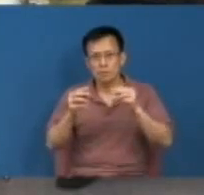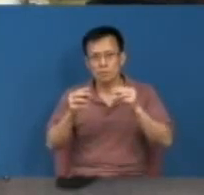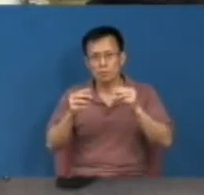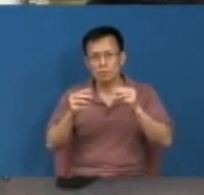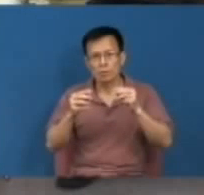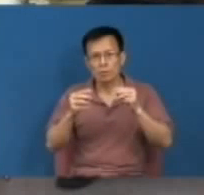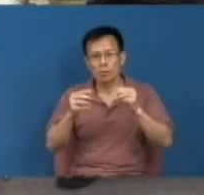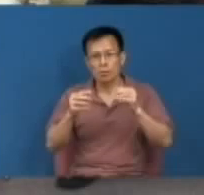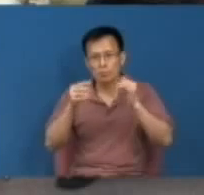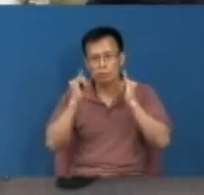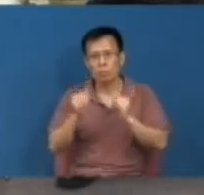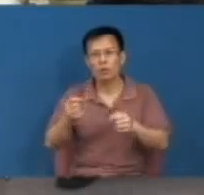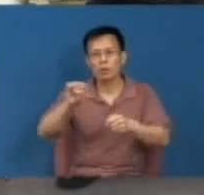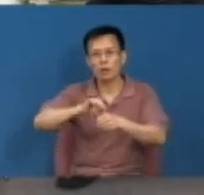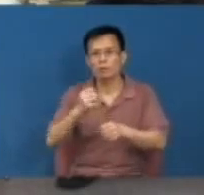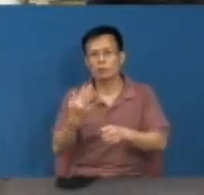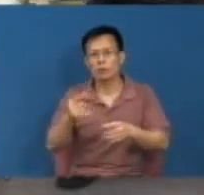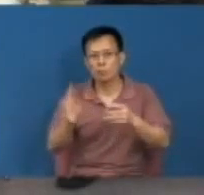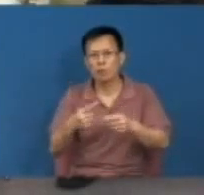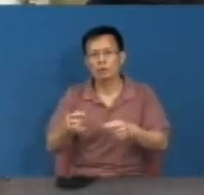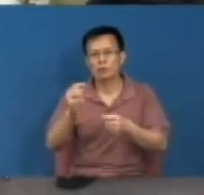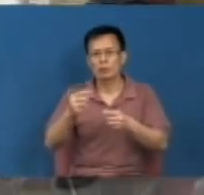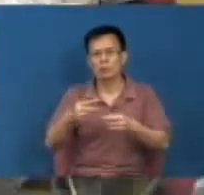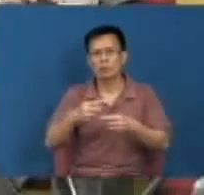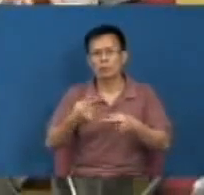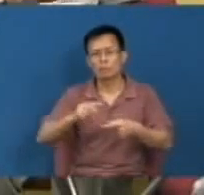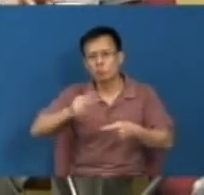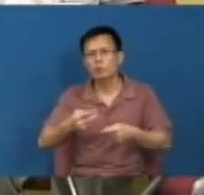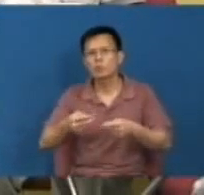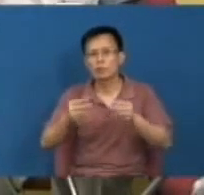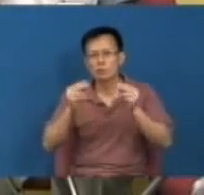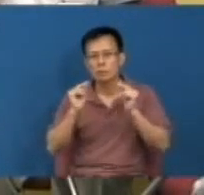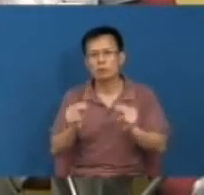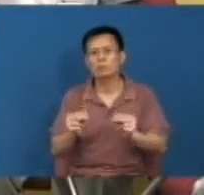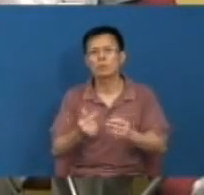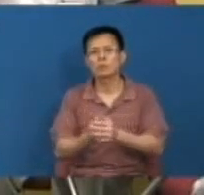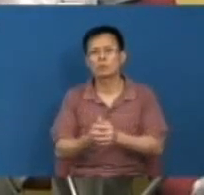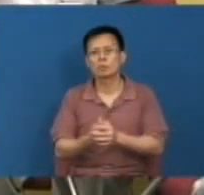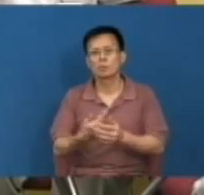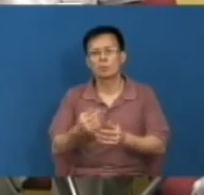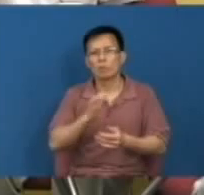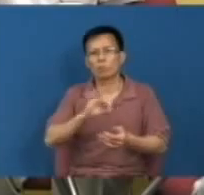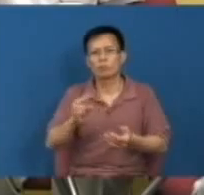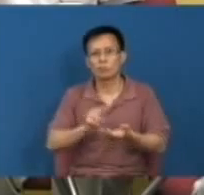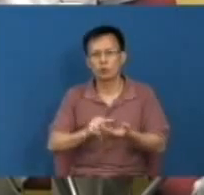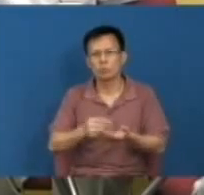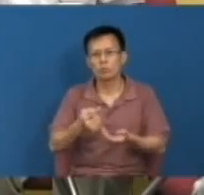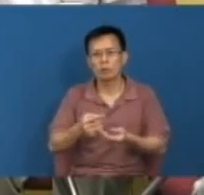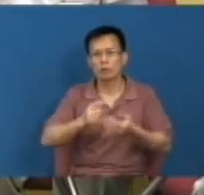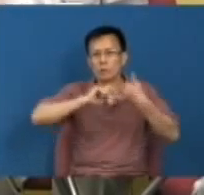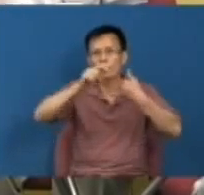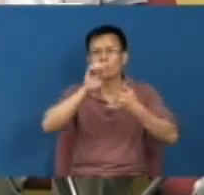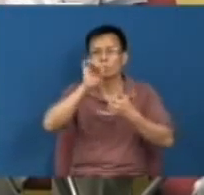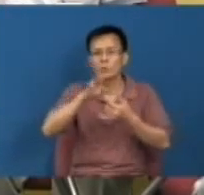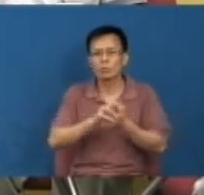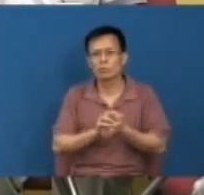20萬啊嘛，咪700多咯。咁就收尾地政署嚟就話啊，俾371萬我啊，我唔信喎，打電話上去喎。我